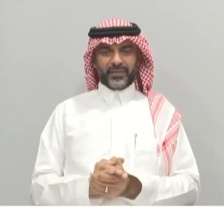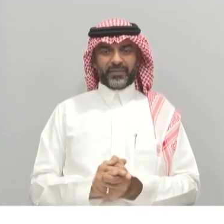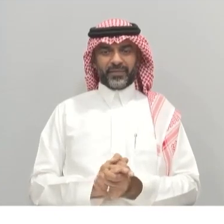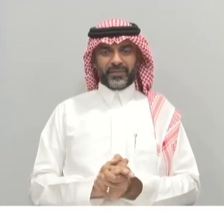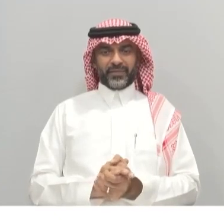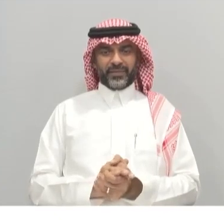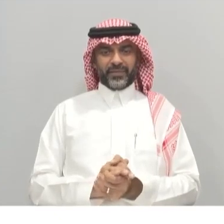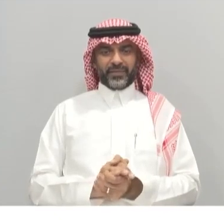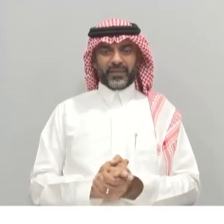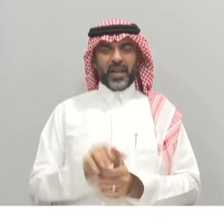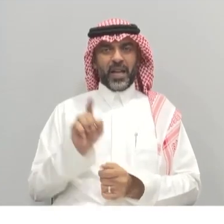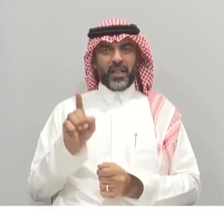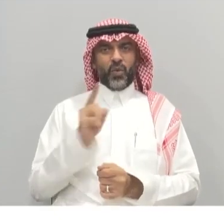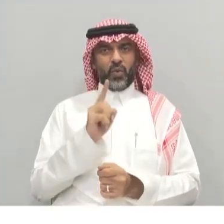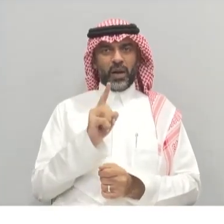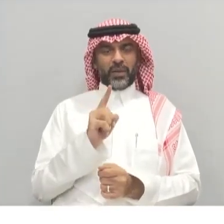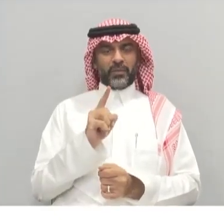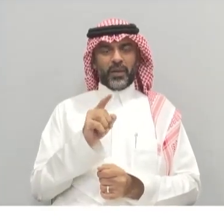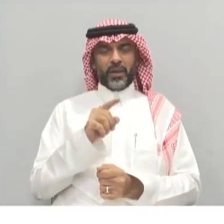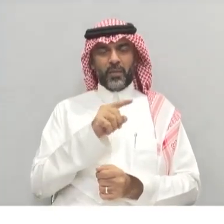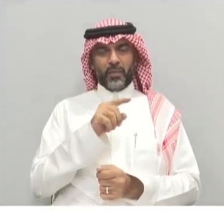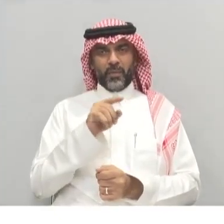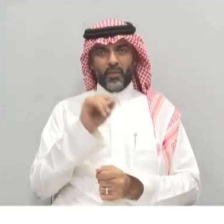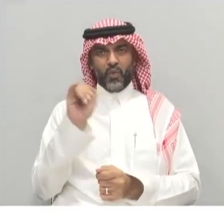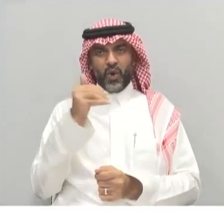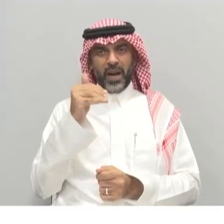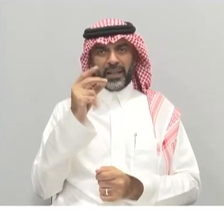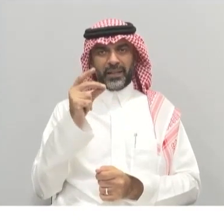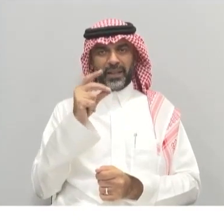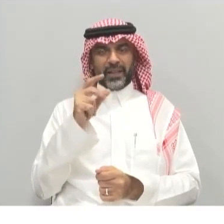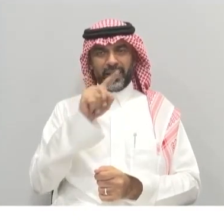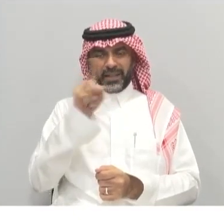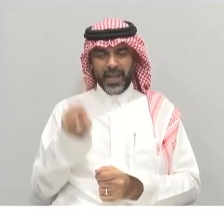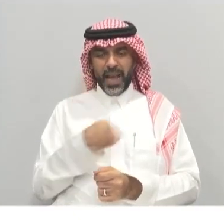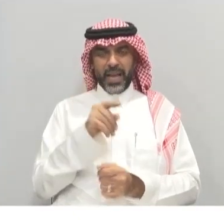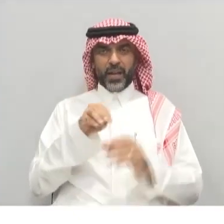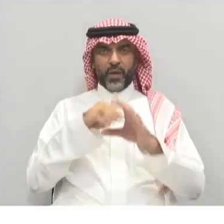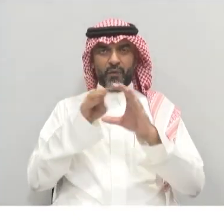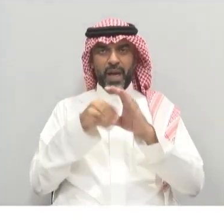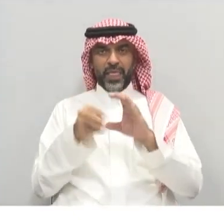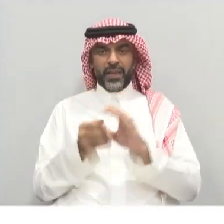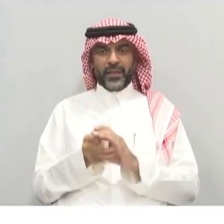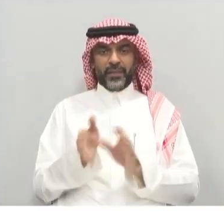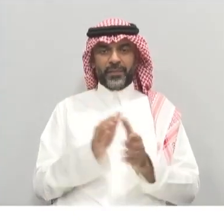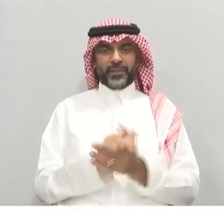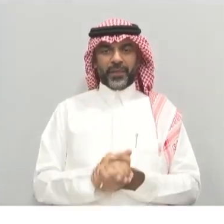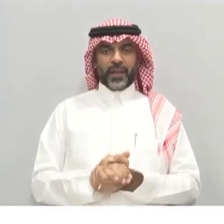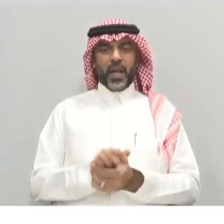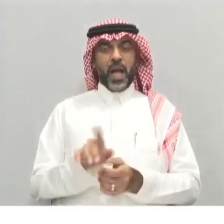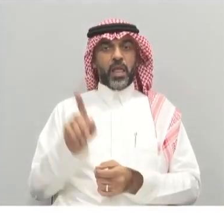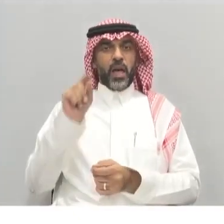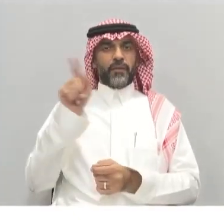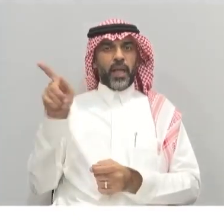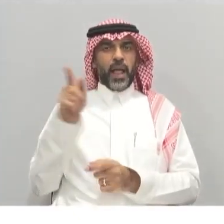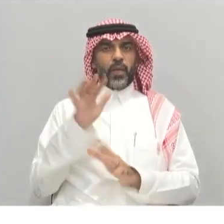تمثيلها وهذا احد اشكال المخططات البياني الدائريه المجوفه كذلك من الافضل استخدام هذا